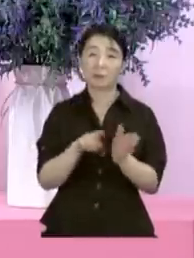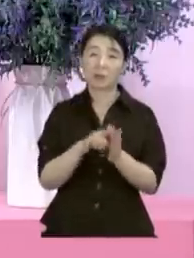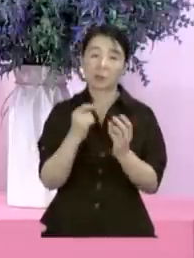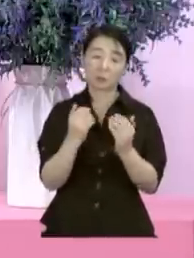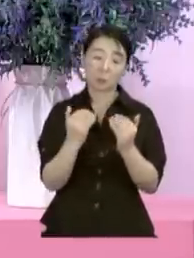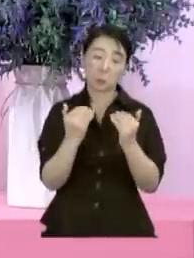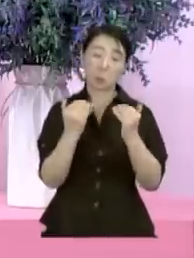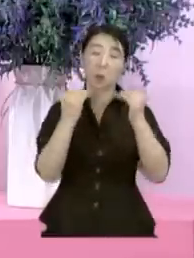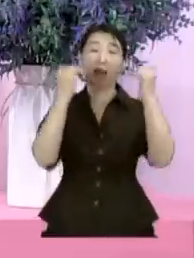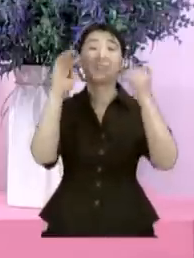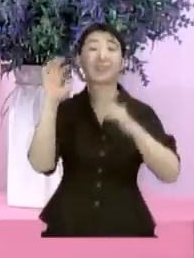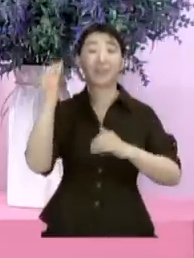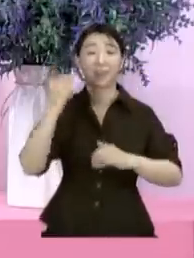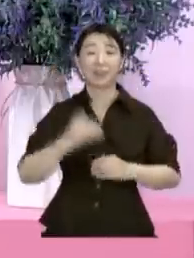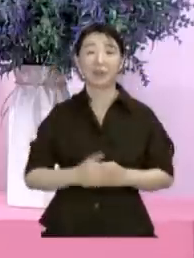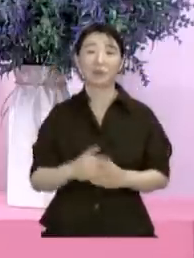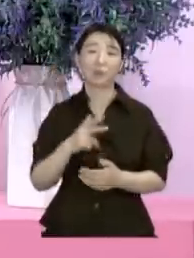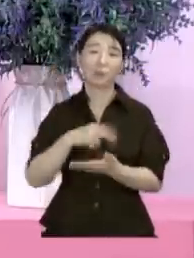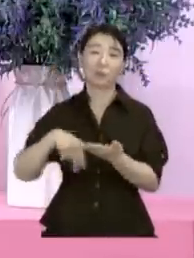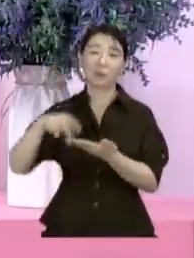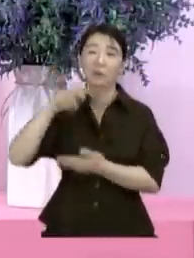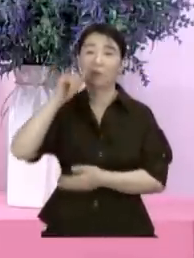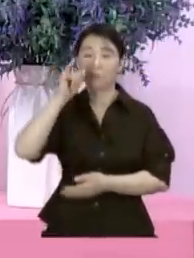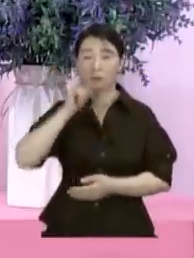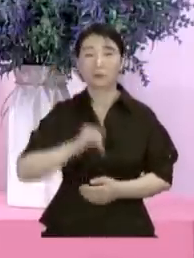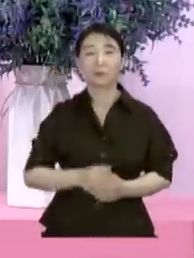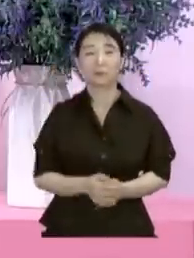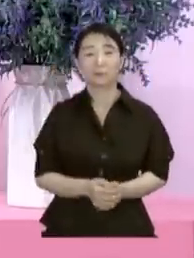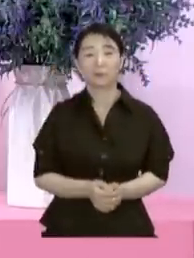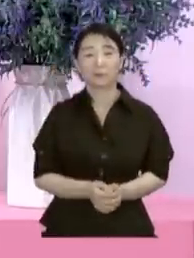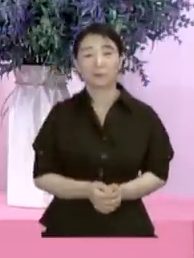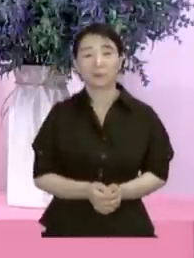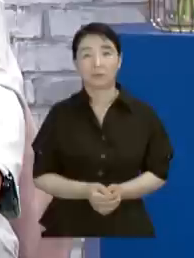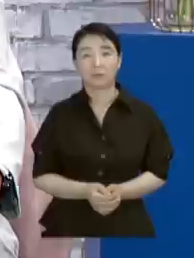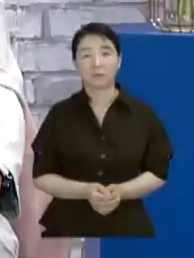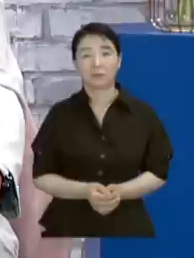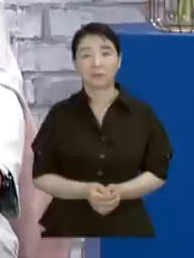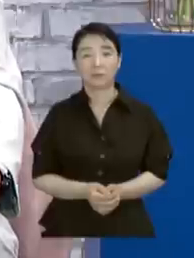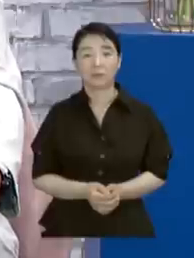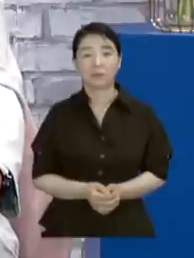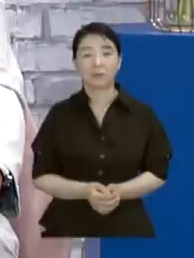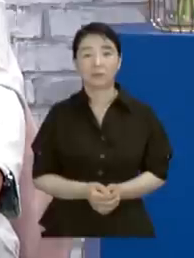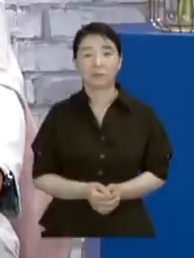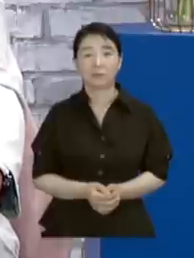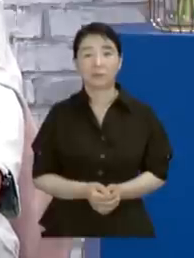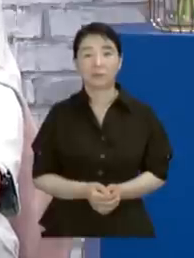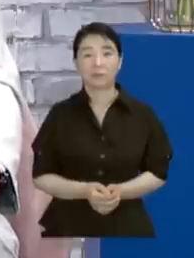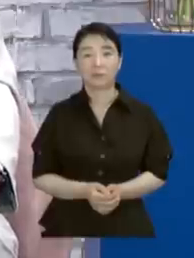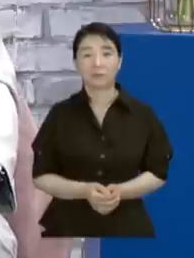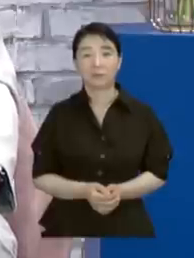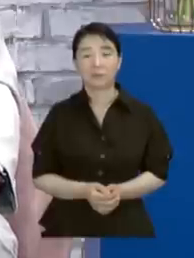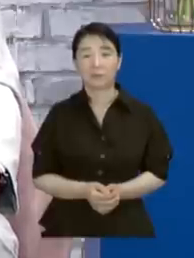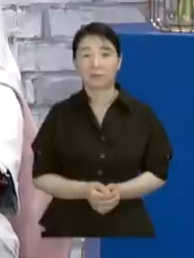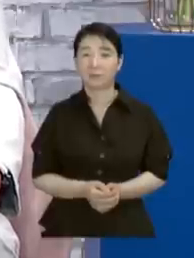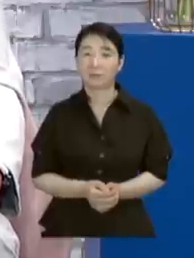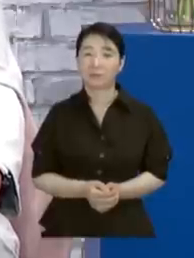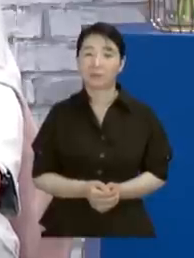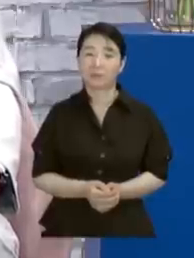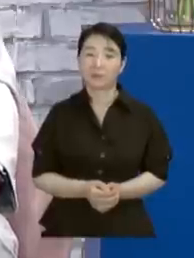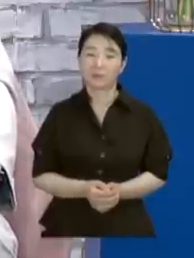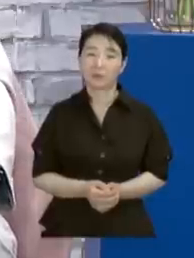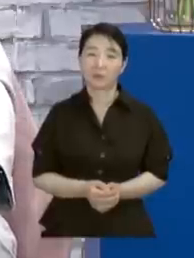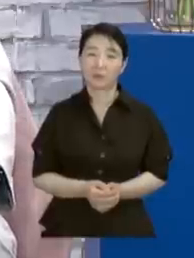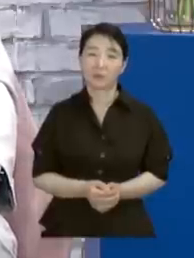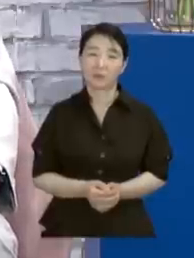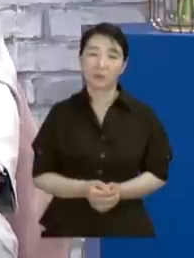조금씩 자라가고, 예, 또 방황도 하고, 예, 그런 것을 이제 보게 되죠. 그러면은 네. 20년 정도 이렇게